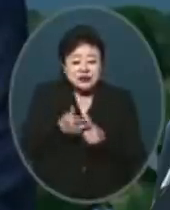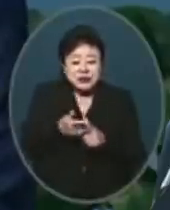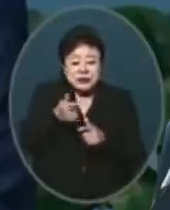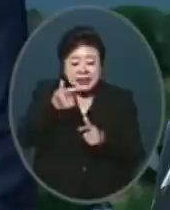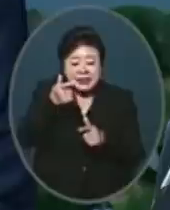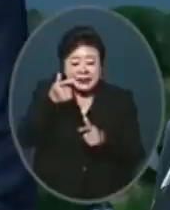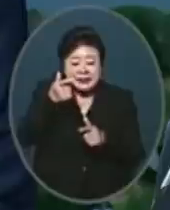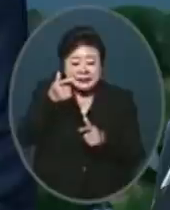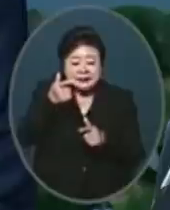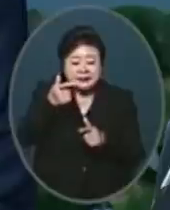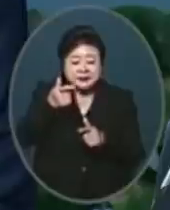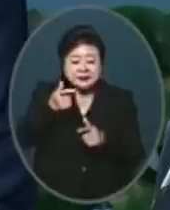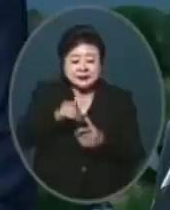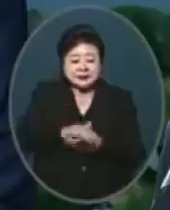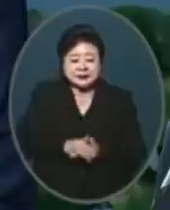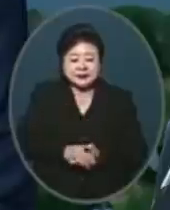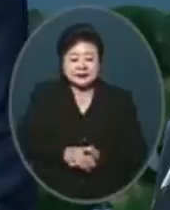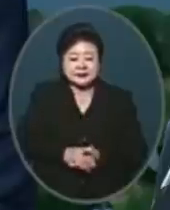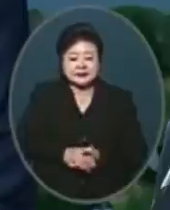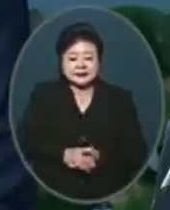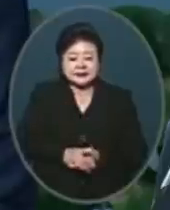예수님이